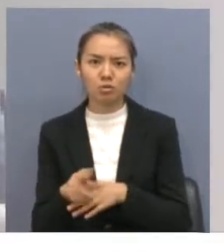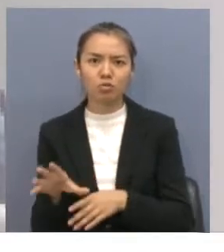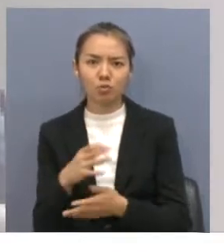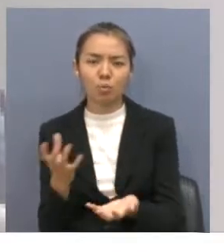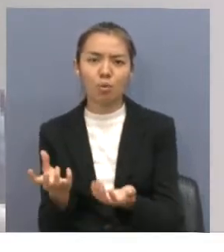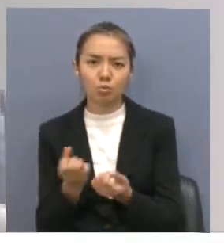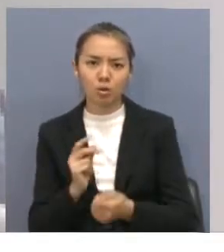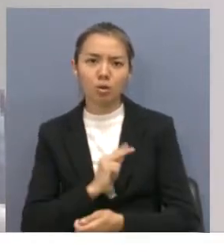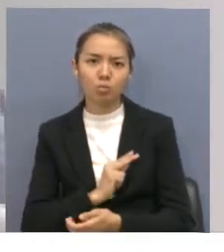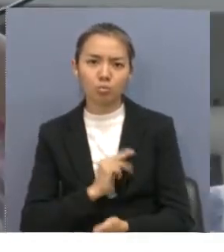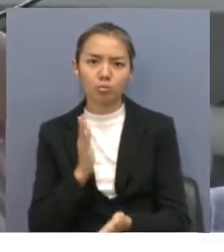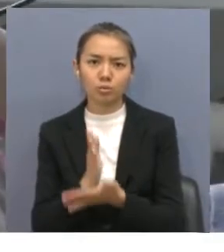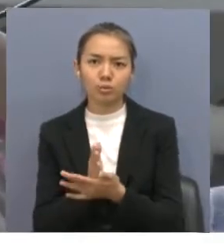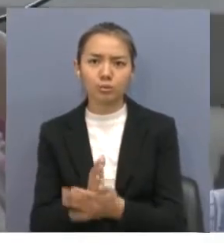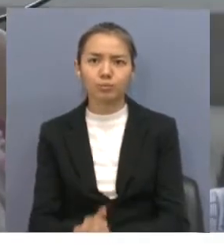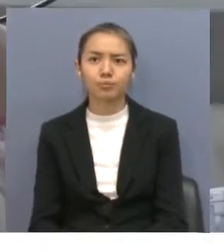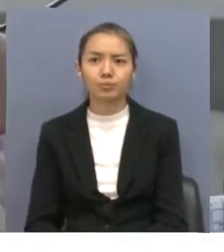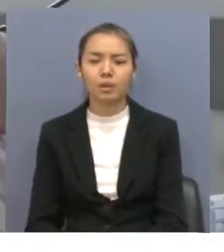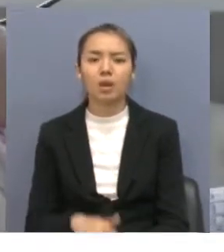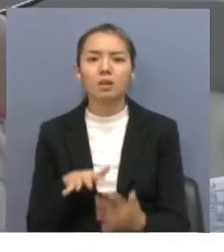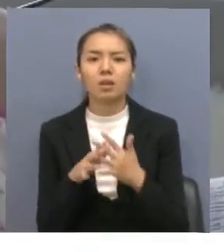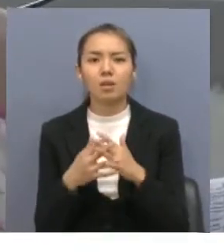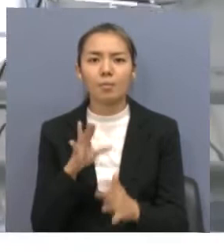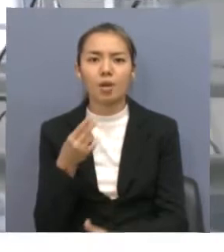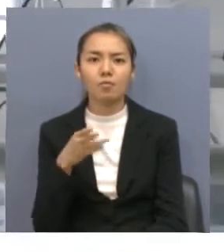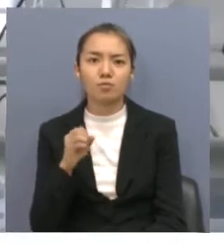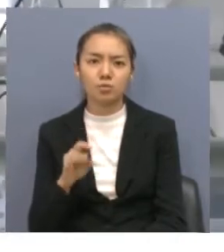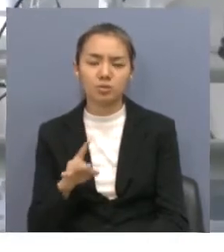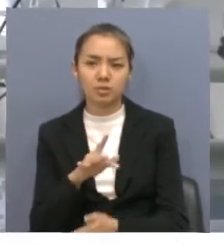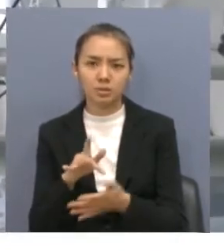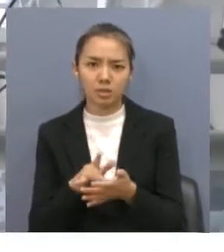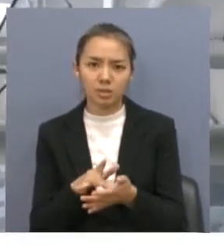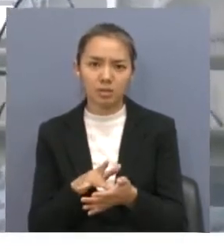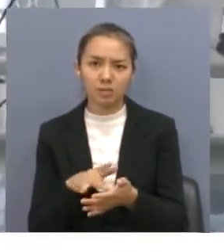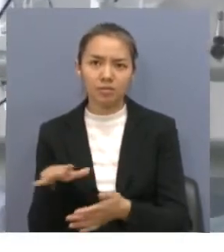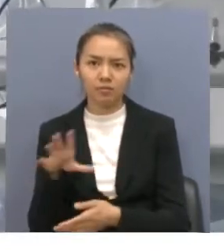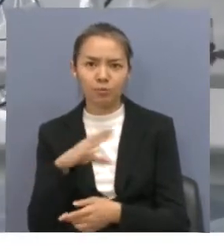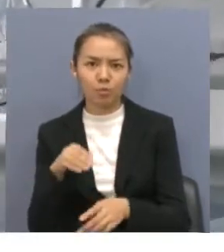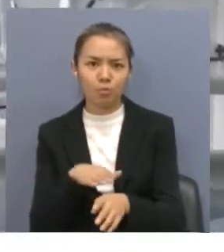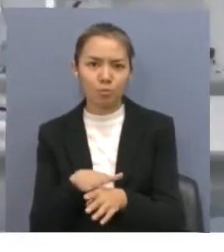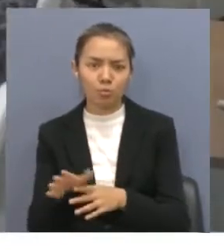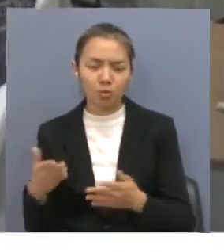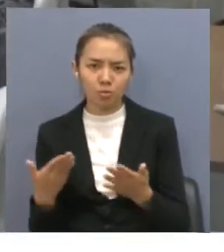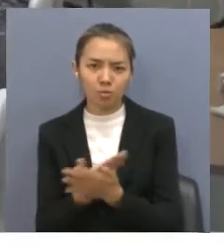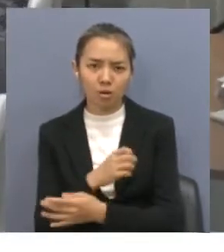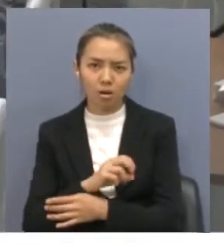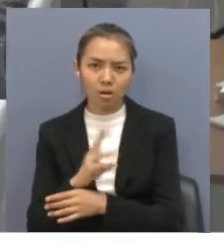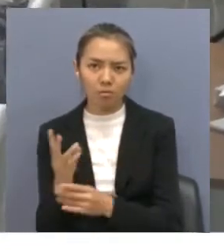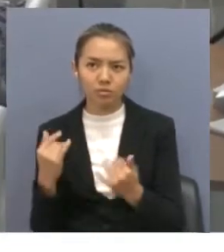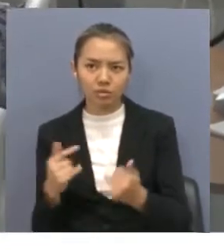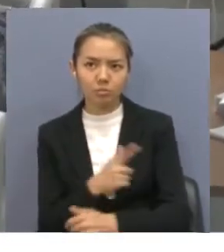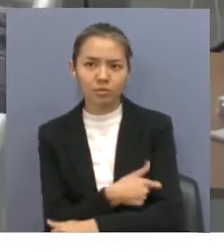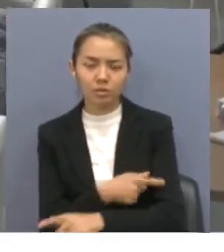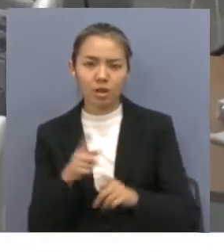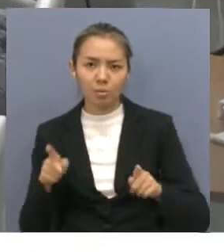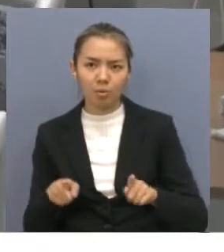жасап, жұмыс істеп жатырмыз. Аудандық провизорлық орталықтың материалдық техникалық базасы толығымен жаңартылған, қажетті медициналық құрылғылар